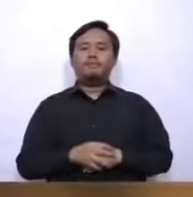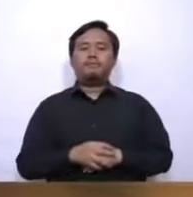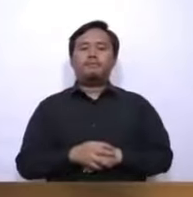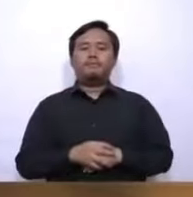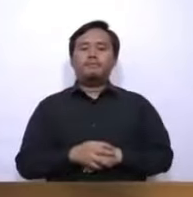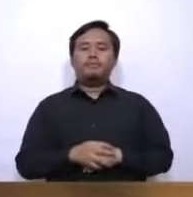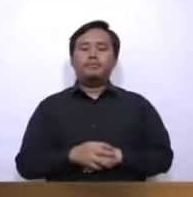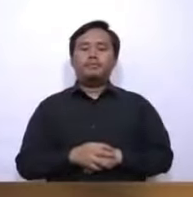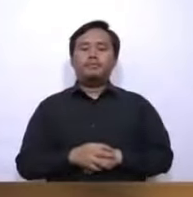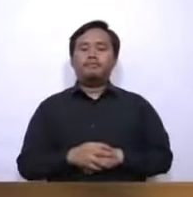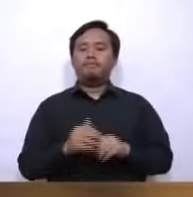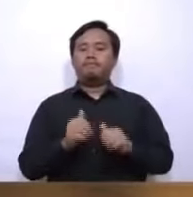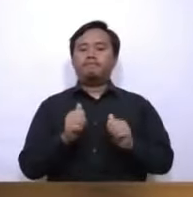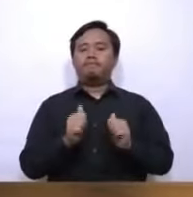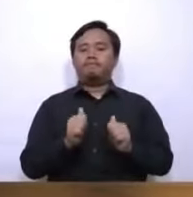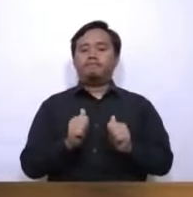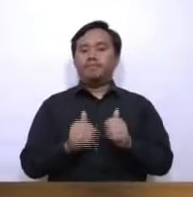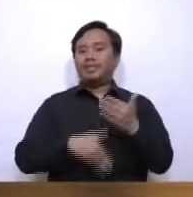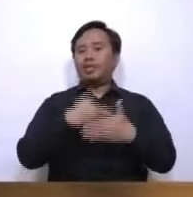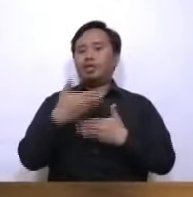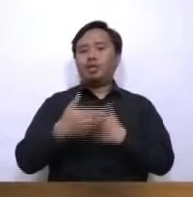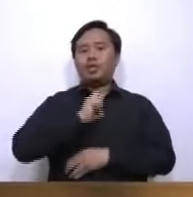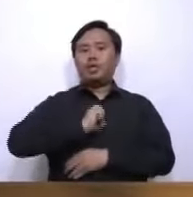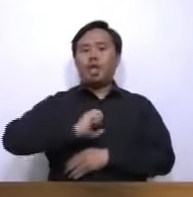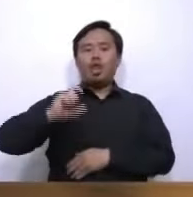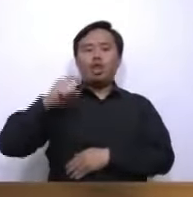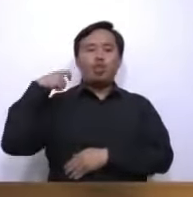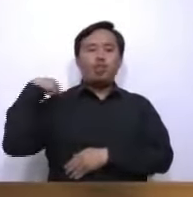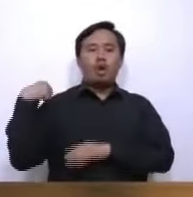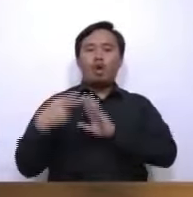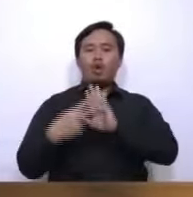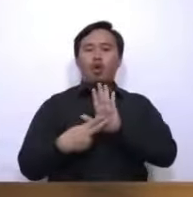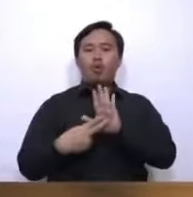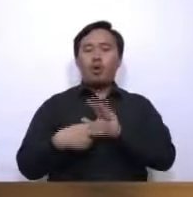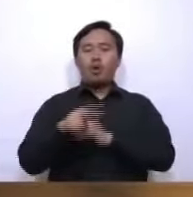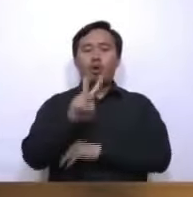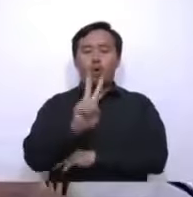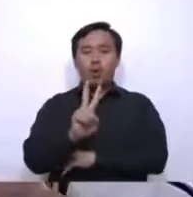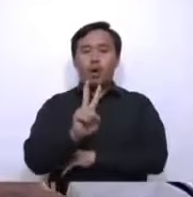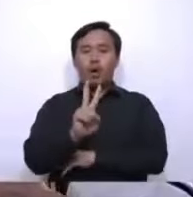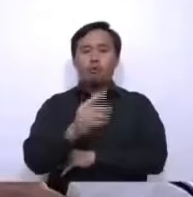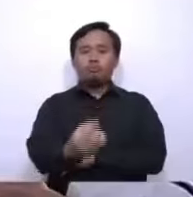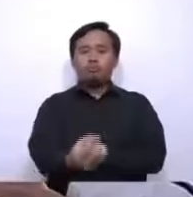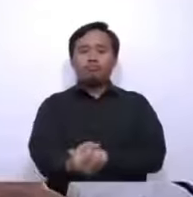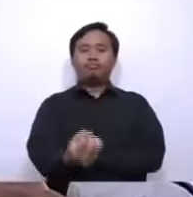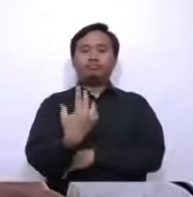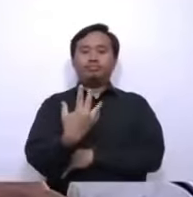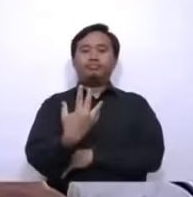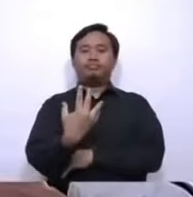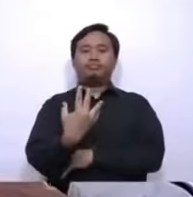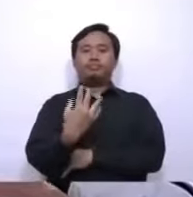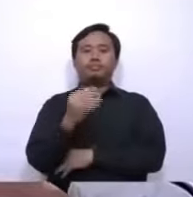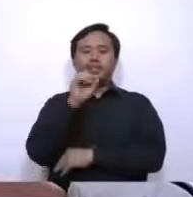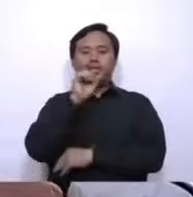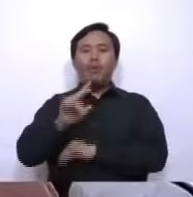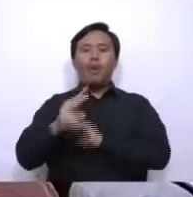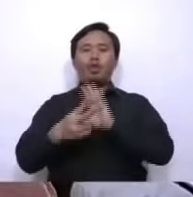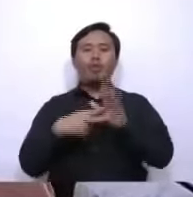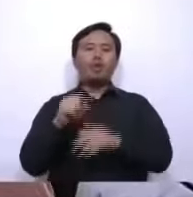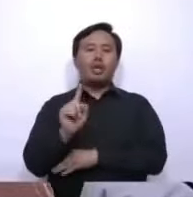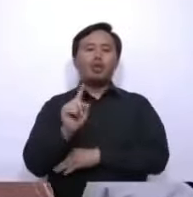Baik. Berikutnya kami beri kesempatan untuk calon gubernur nomor urut 2 untuk menanggapi kembali jawaban Cagub nomor